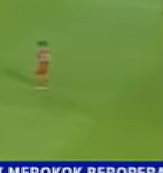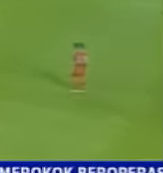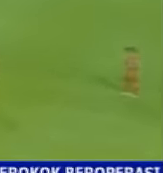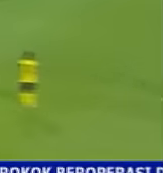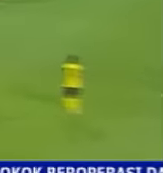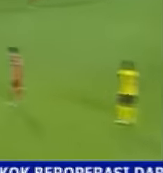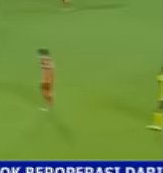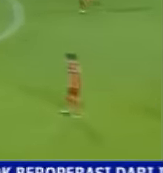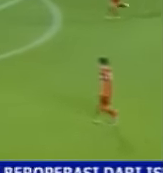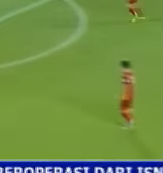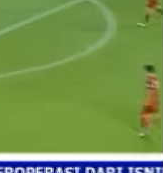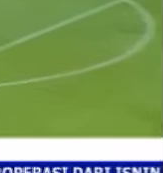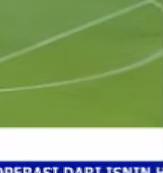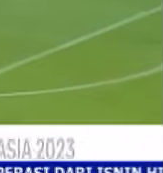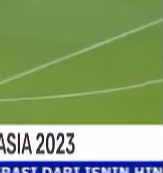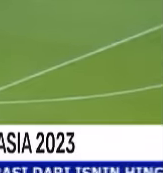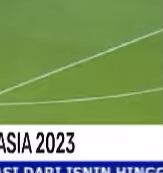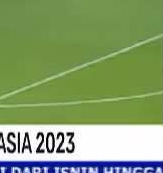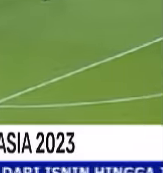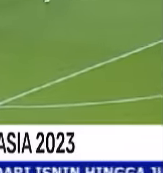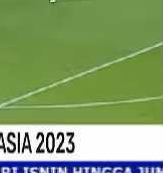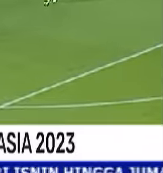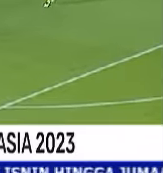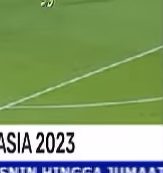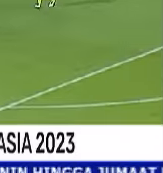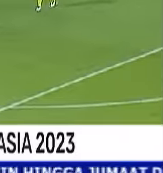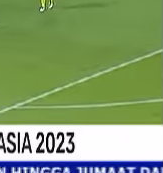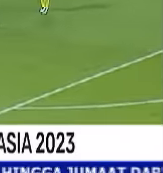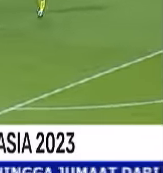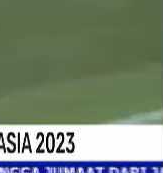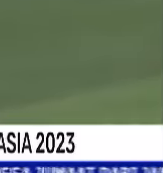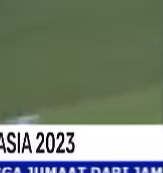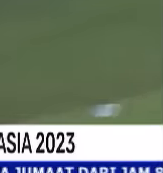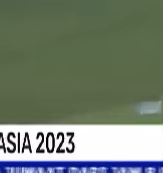Harimau Melaya harus tundukkan gajah perang.